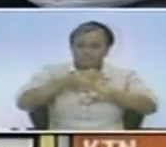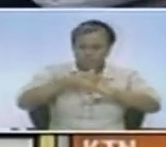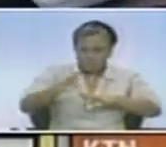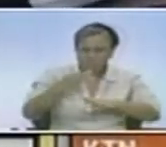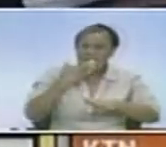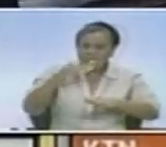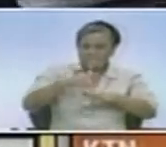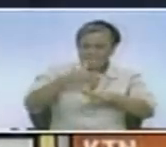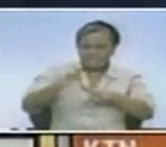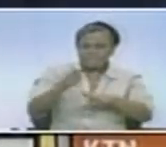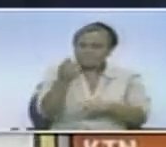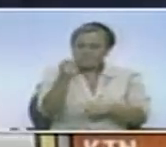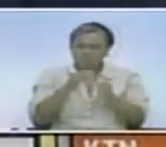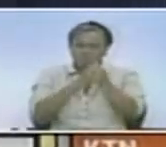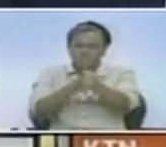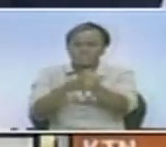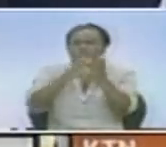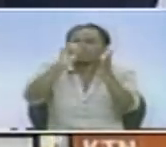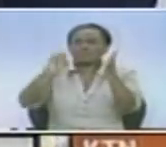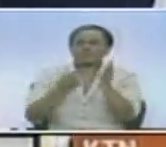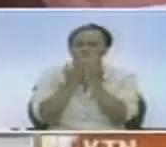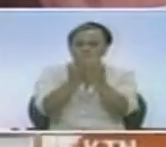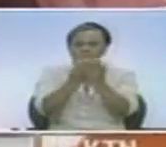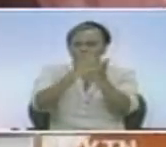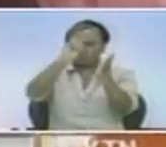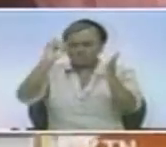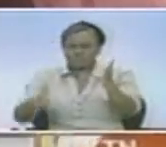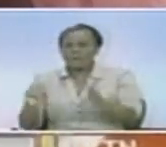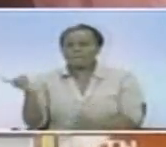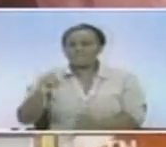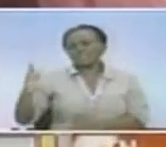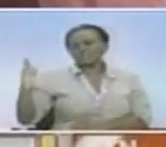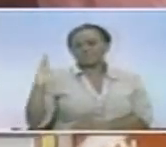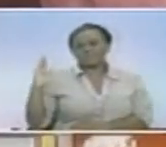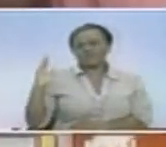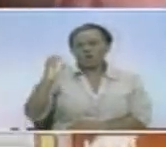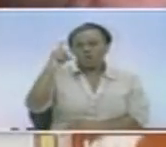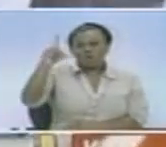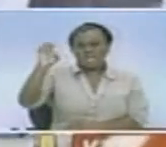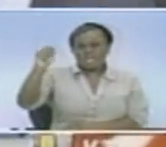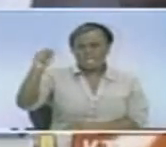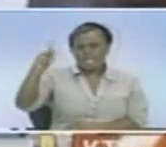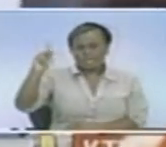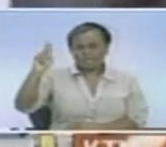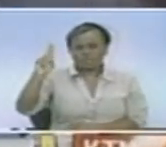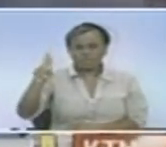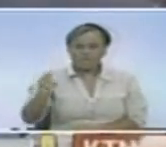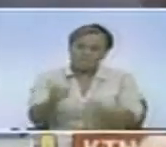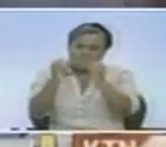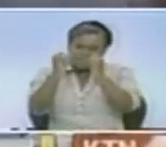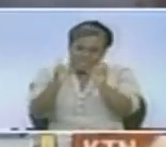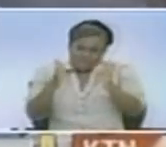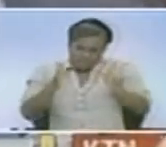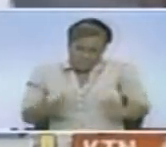kiongozi walio wachache bungeni kuondoa mswada wa kumuondoa waziri wa usalama Joseph Ole Lenku. Ikiwa kama mtu